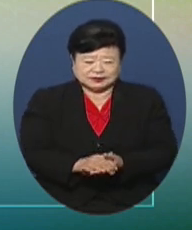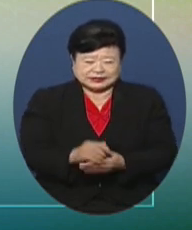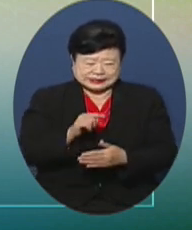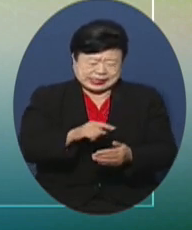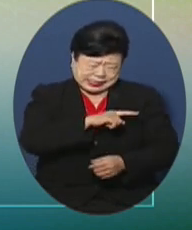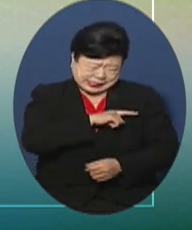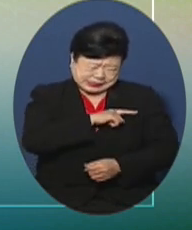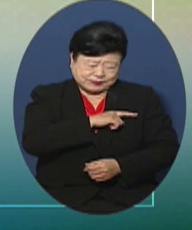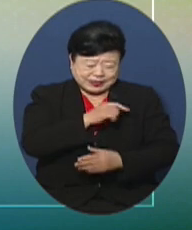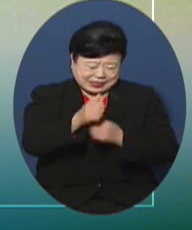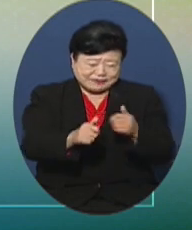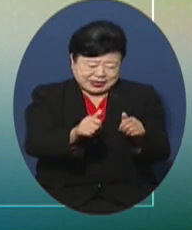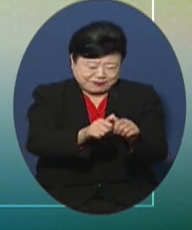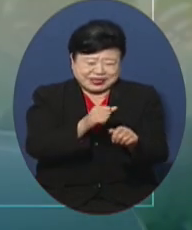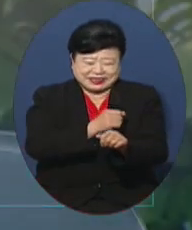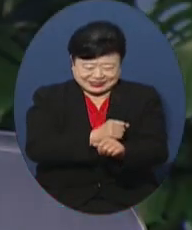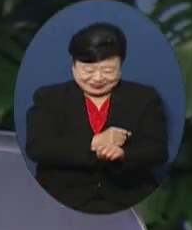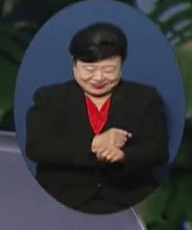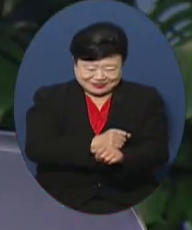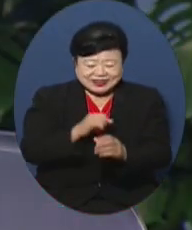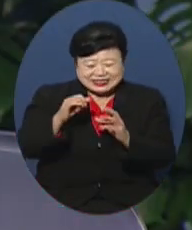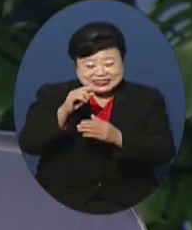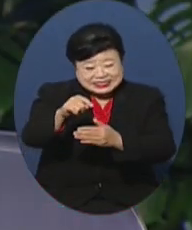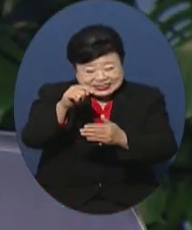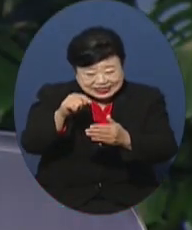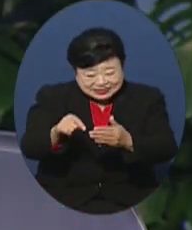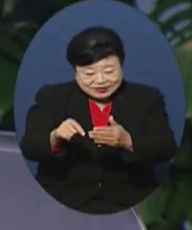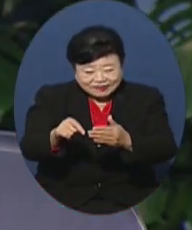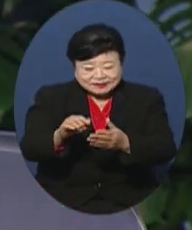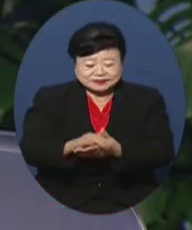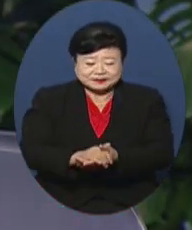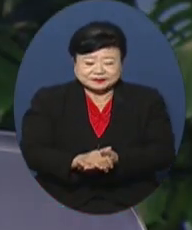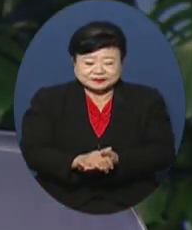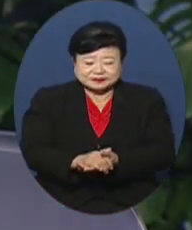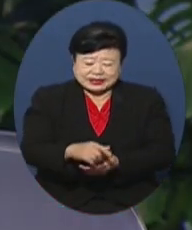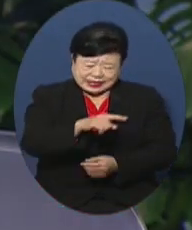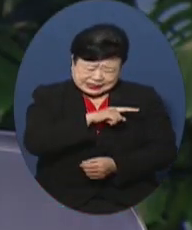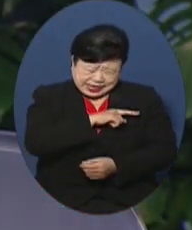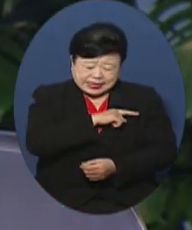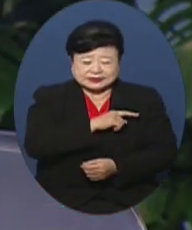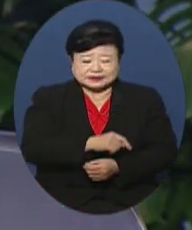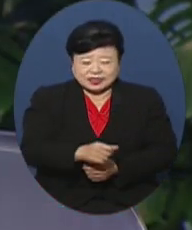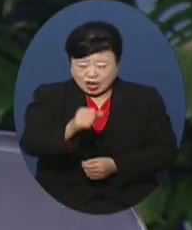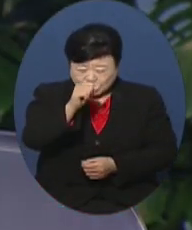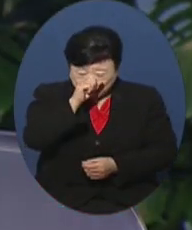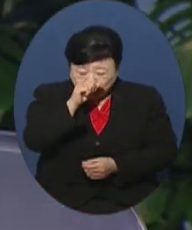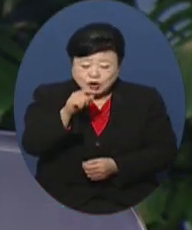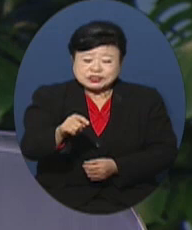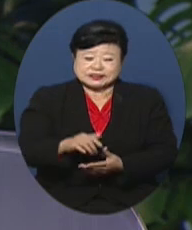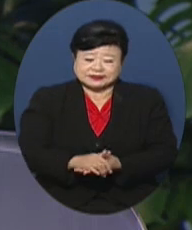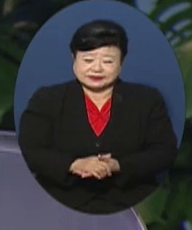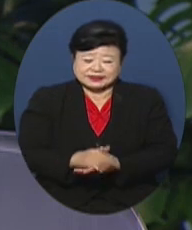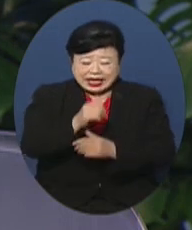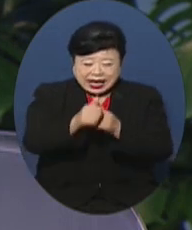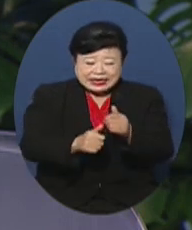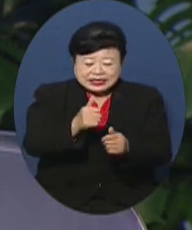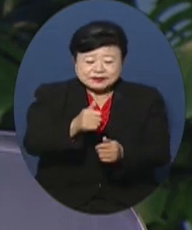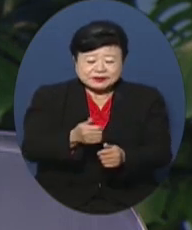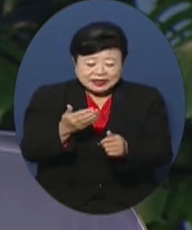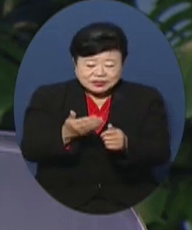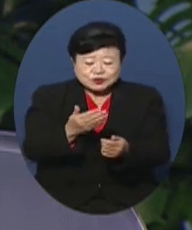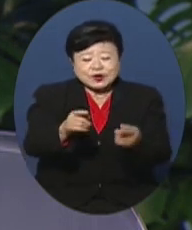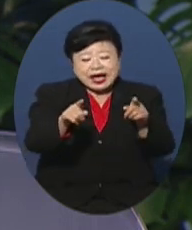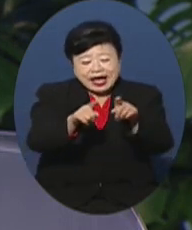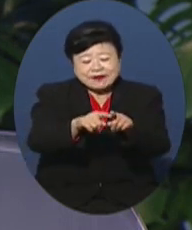us. 여러분, 이 세상에서 가장 좋은 것은 하나님께서